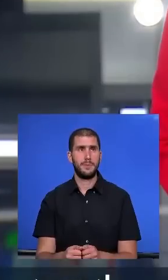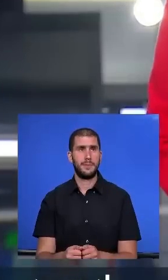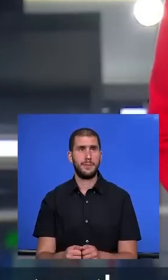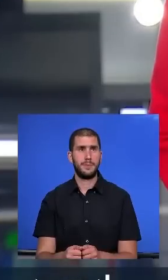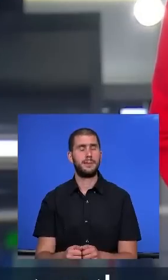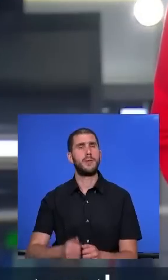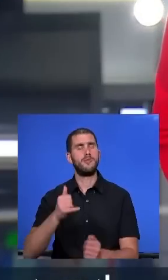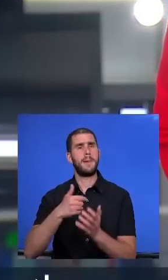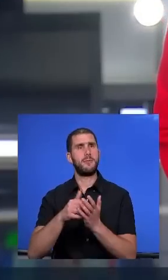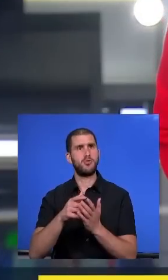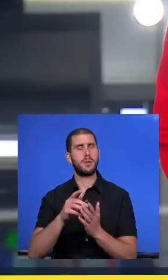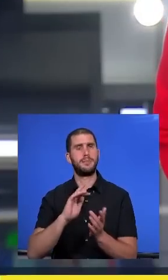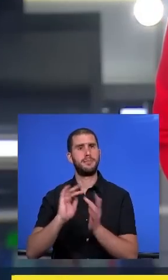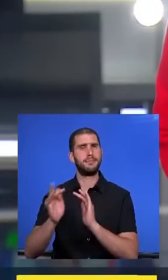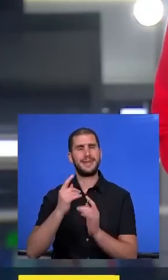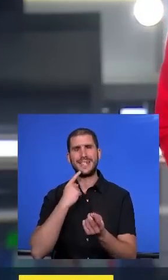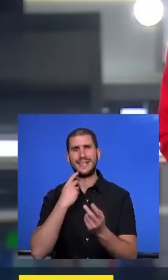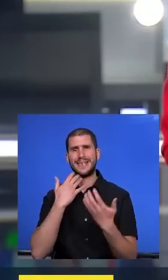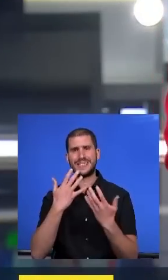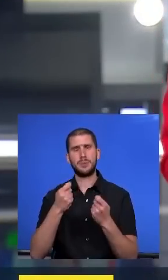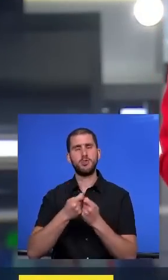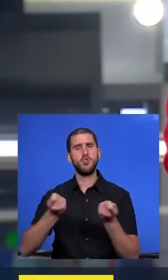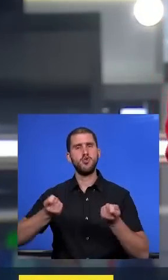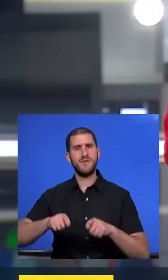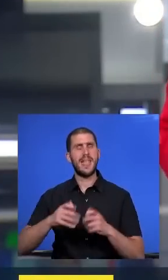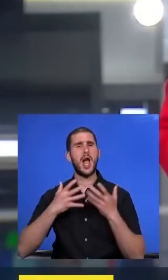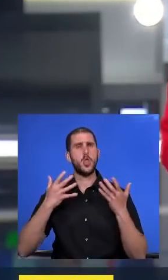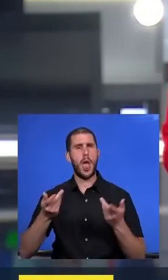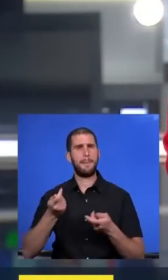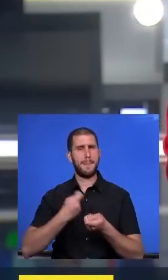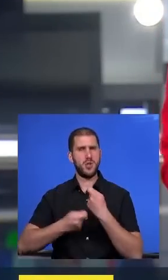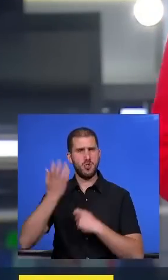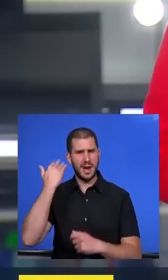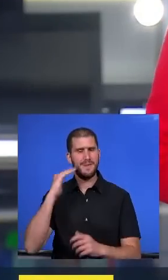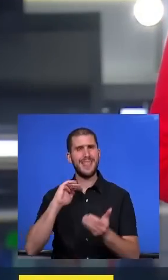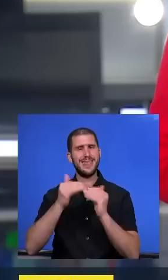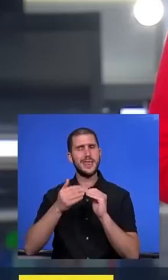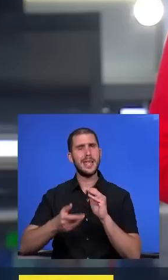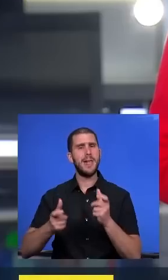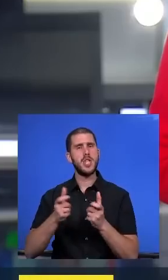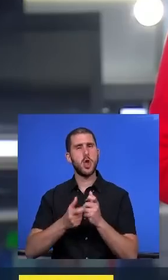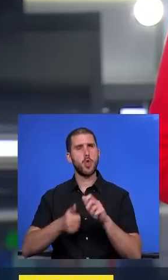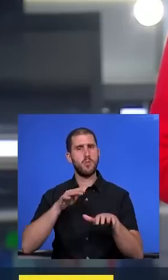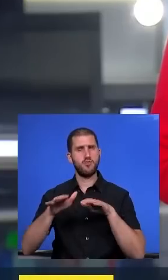ואנחנו ממשיכים בקרב הגרסאות סביב השביתה הענקית במשק והתאום עם לשכת ראש הממשלה. הבוקר פרסם מיכאל שמש,